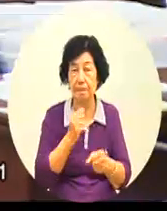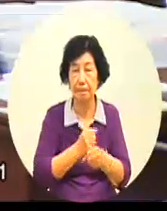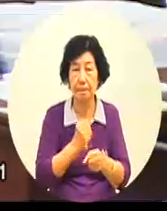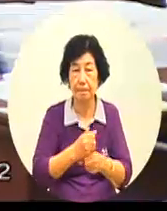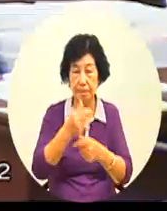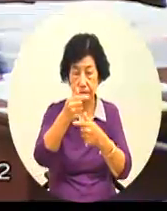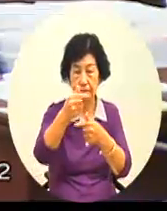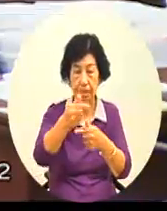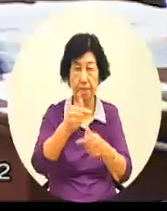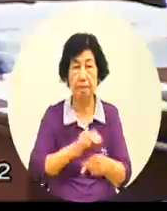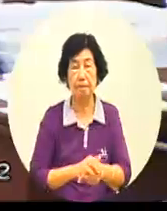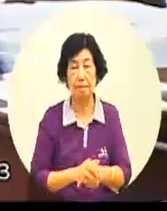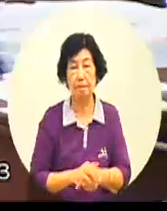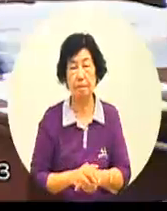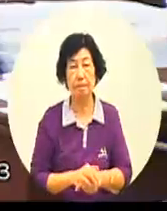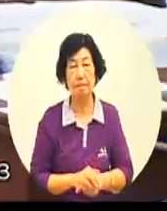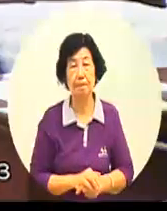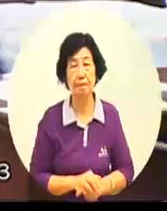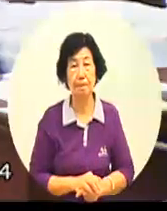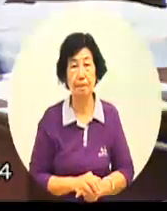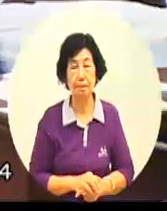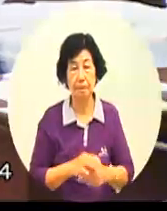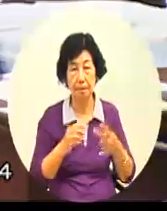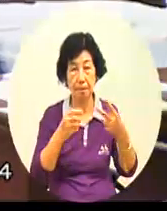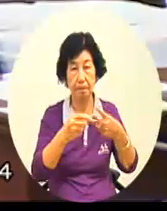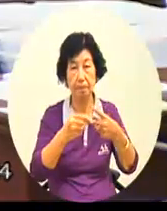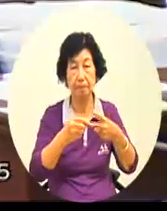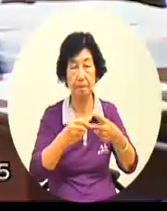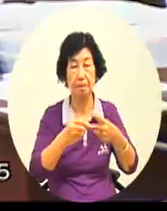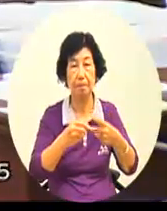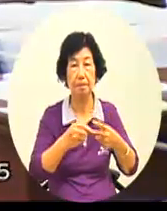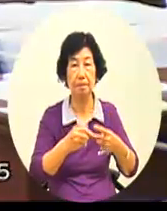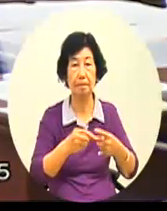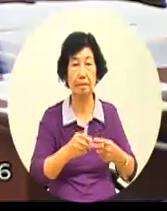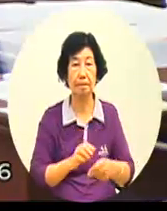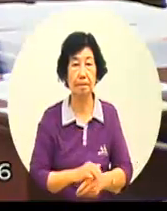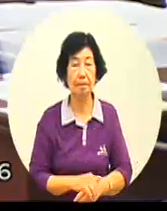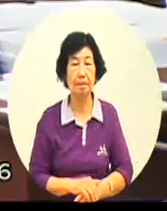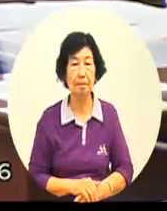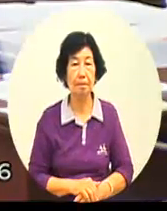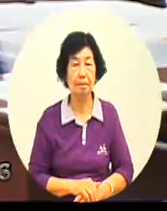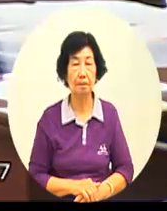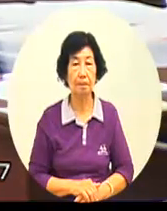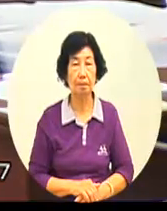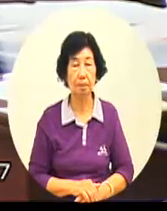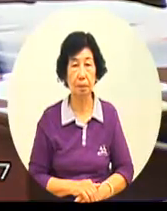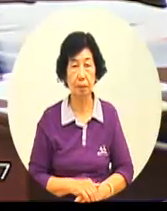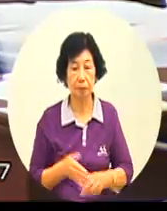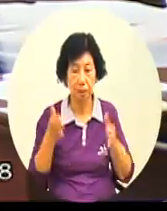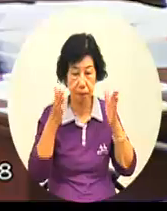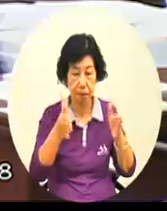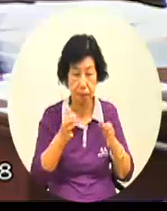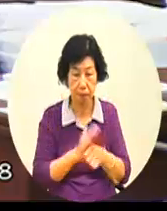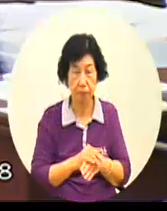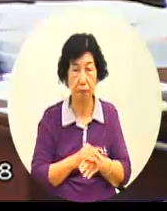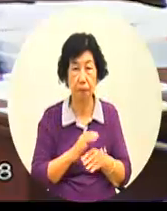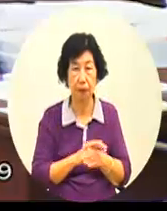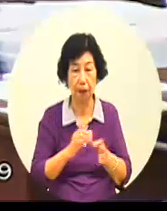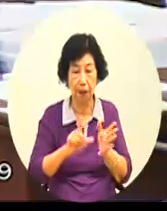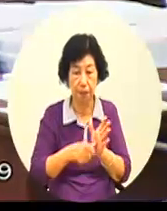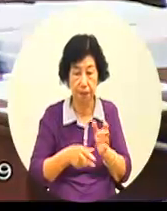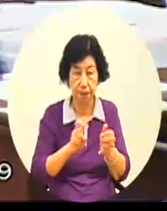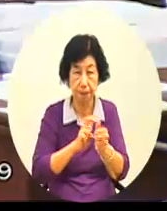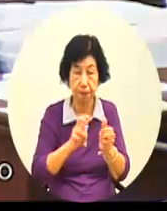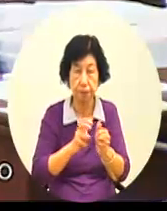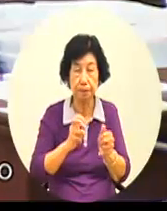在一起的答复了哈。那第二个我的这个对长照这个需求成长的现象，我